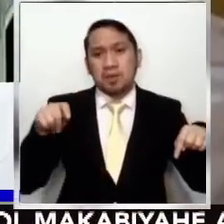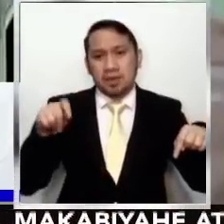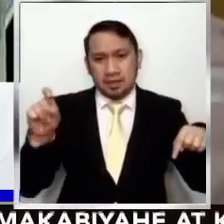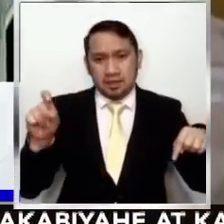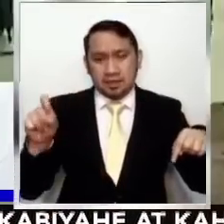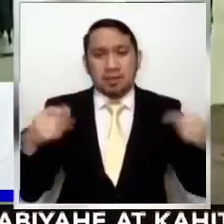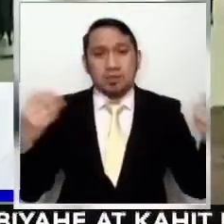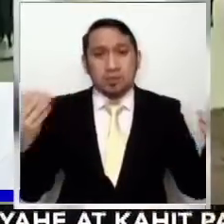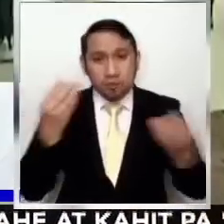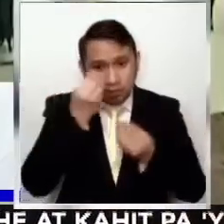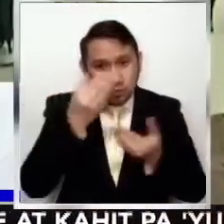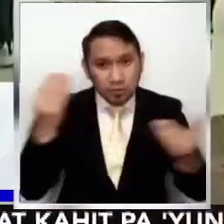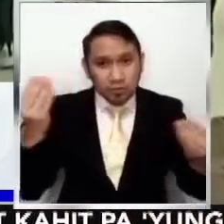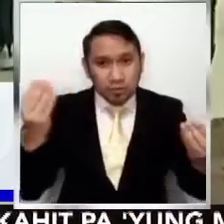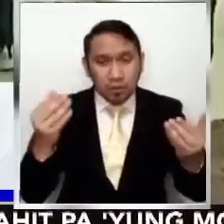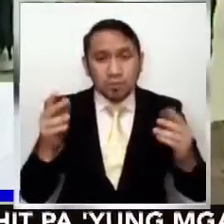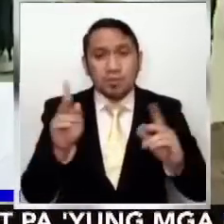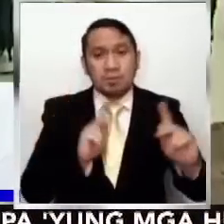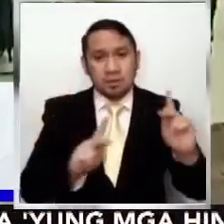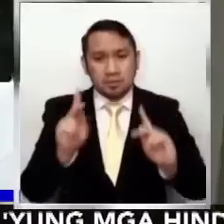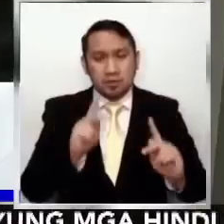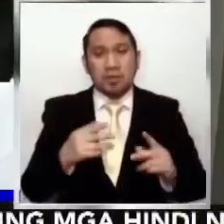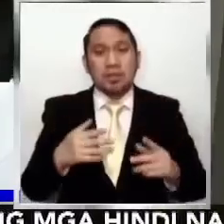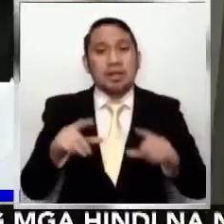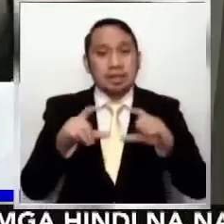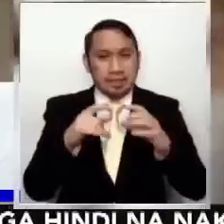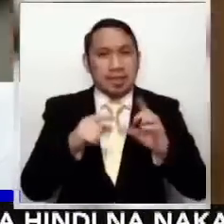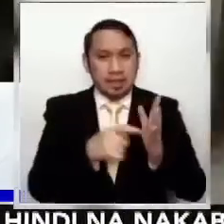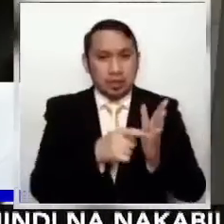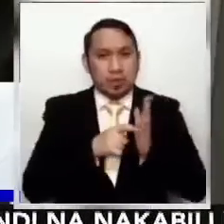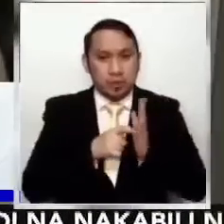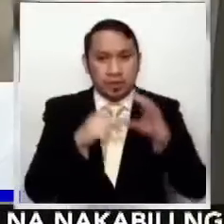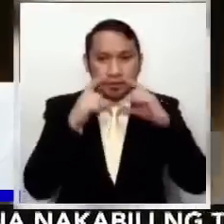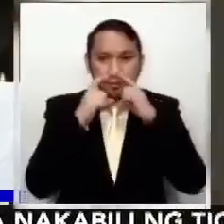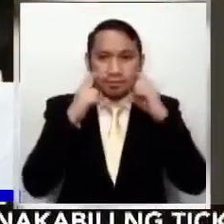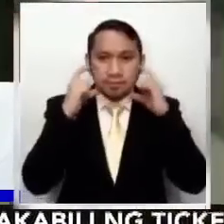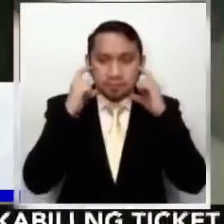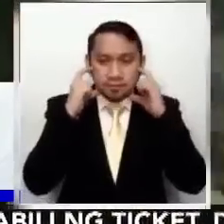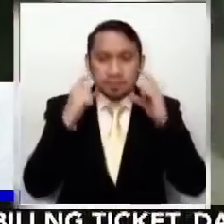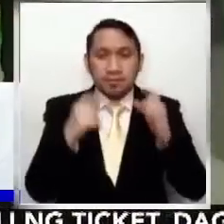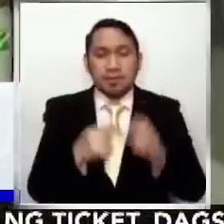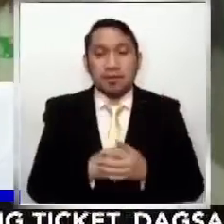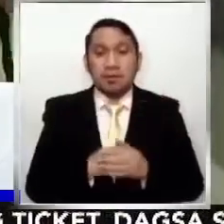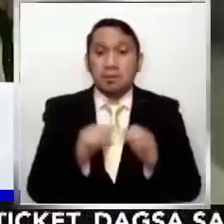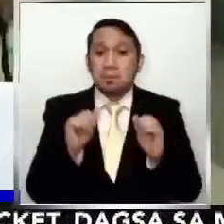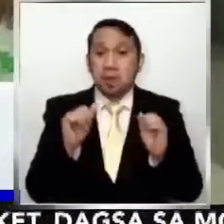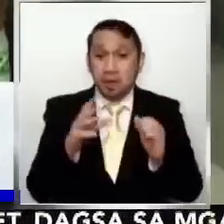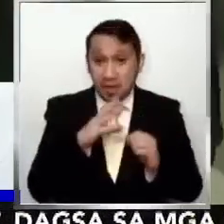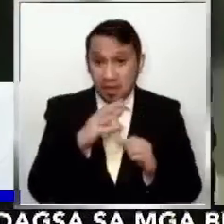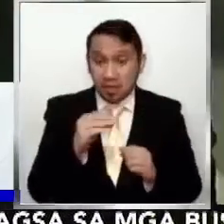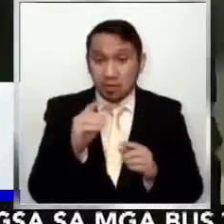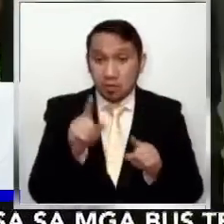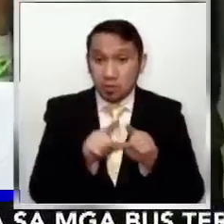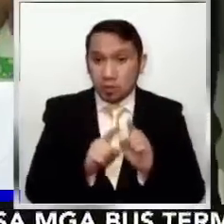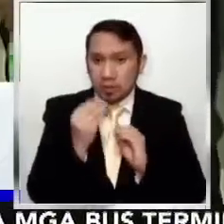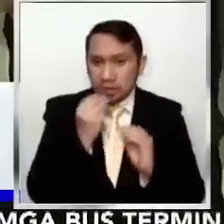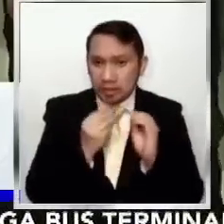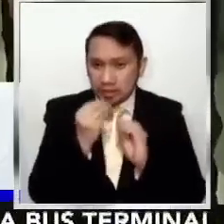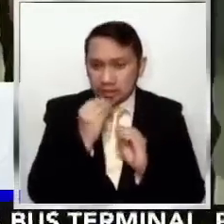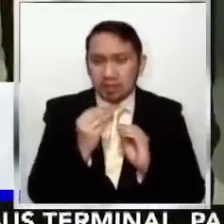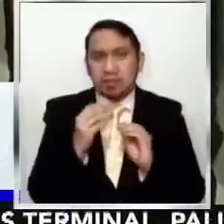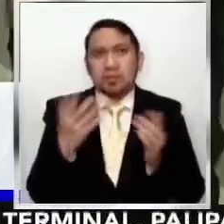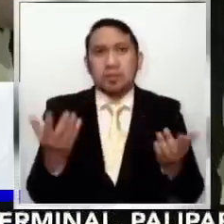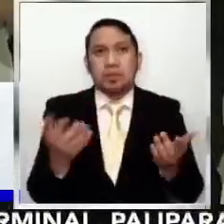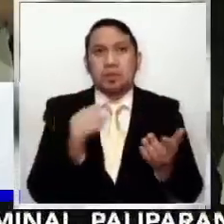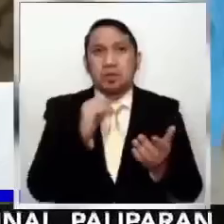pasahero, required pa rin ng face mask sa public transport. Hanggat maari ay kumain na raw bago sumakay para maiwasang magtanggal ng face